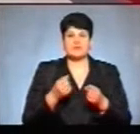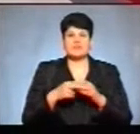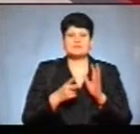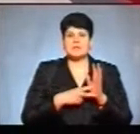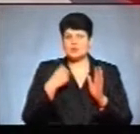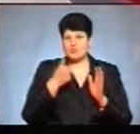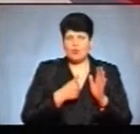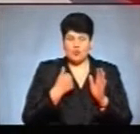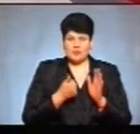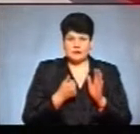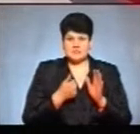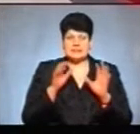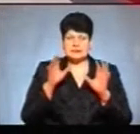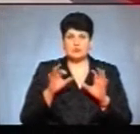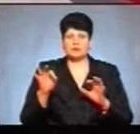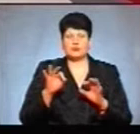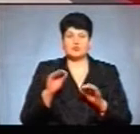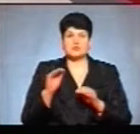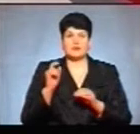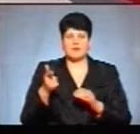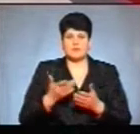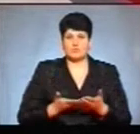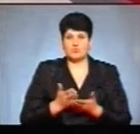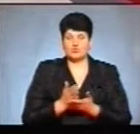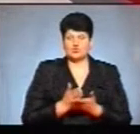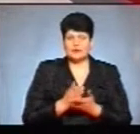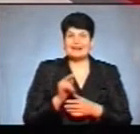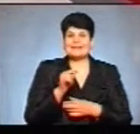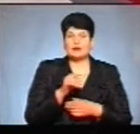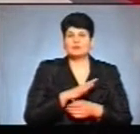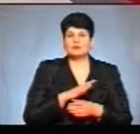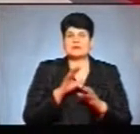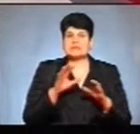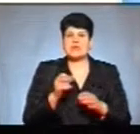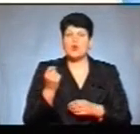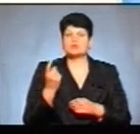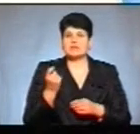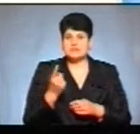році. Закон про житлово-комунальні послуги. І там була стаття 11, де було написано, що